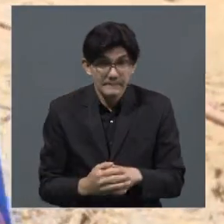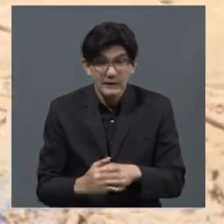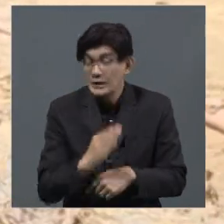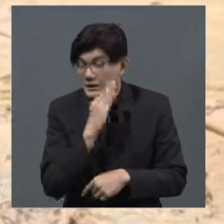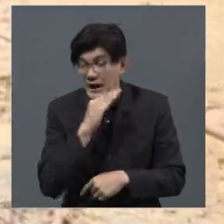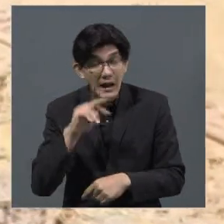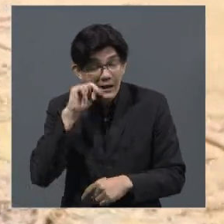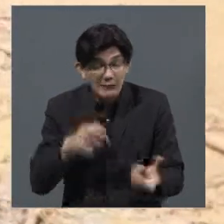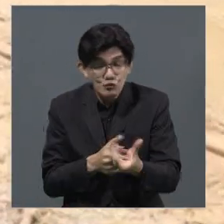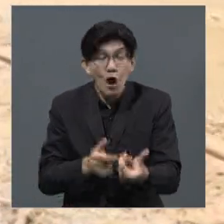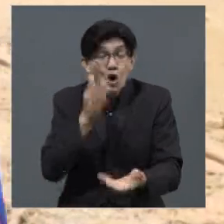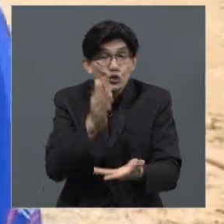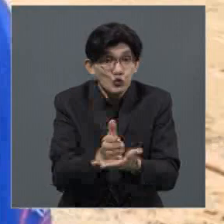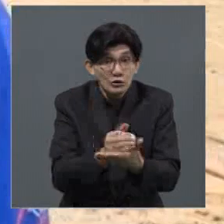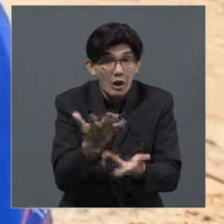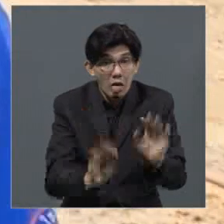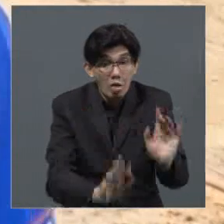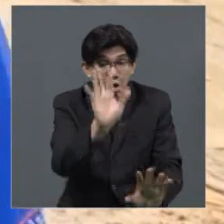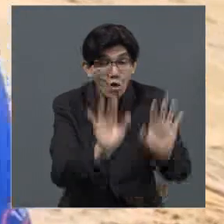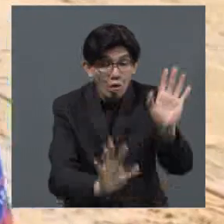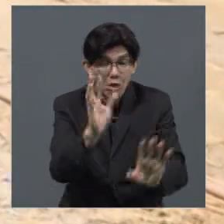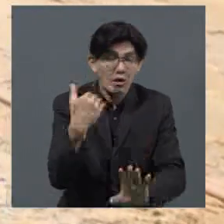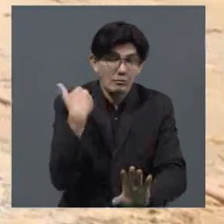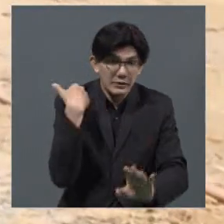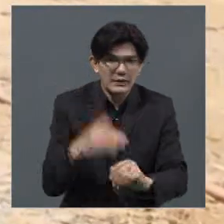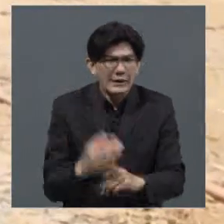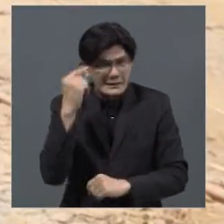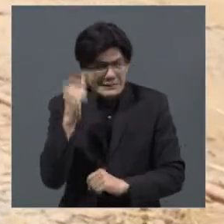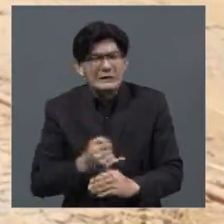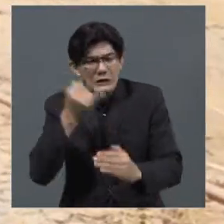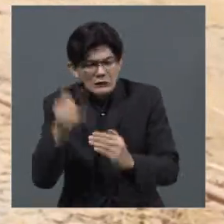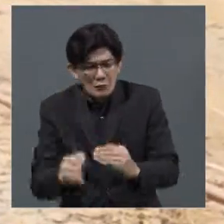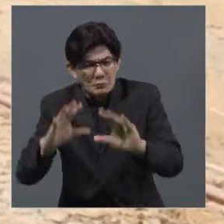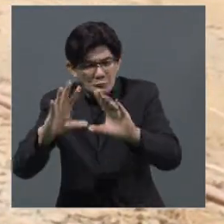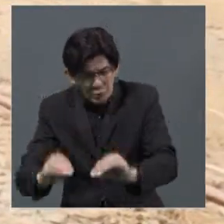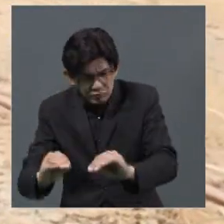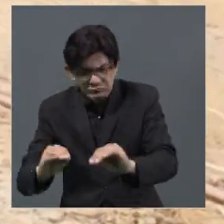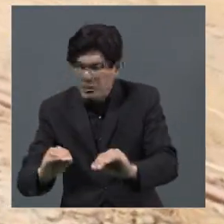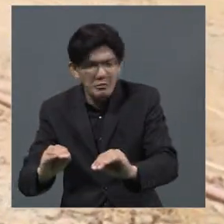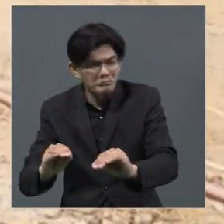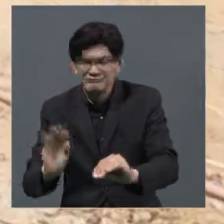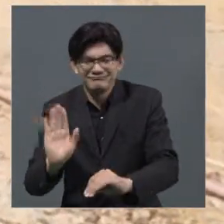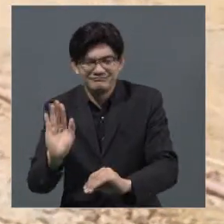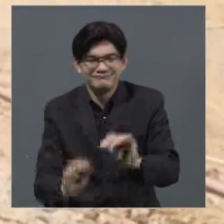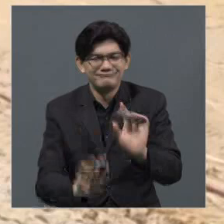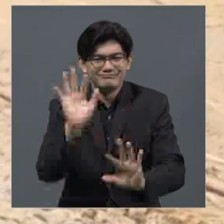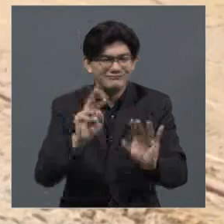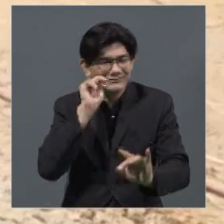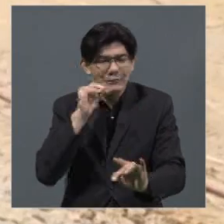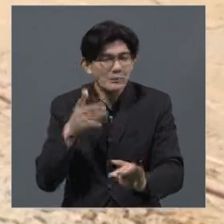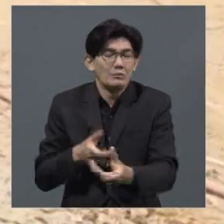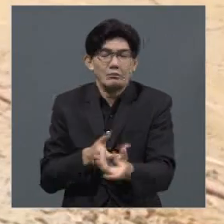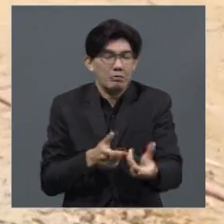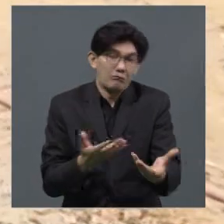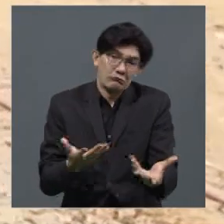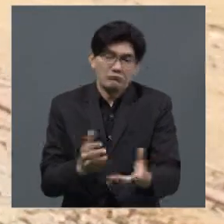ำปุ๊บเนี่ยควันมันขึ้นซึ่งตอนแรกเราคิดว่ามันจะจบแล้วนะครับคืนมันไม่จบ ว่ามันมีโพรงหรือไง